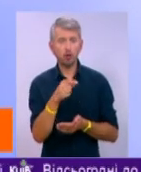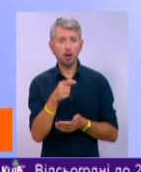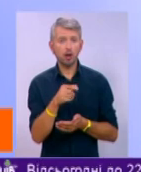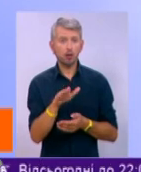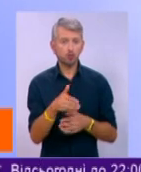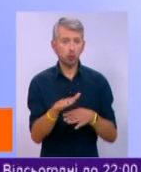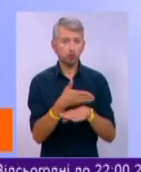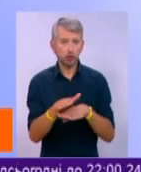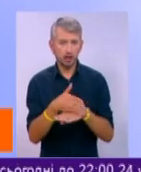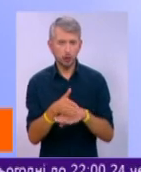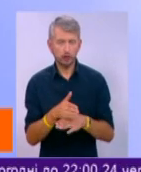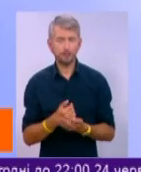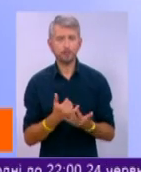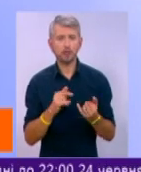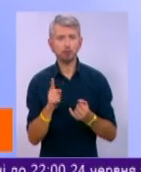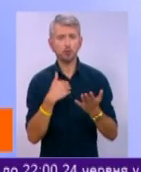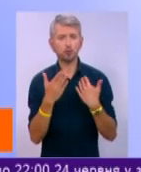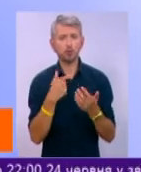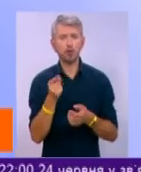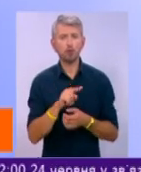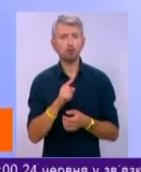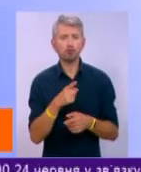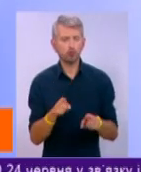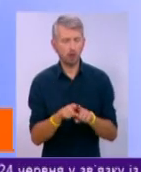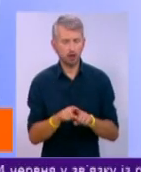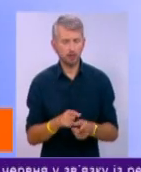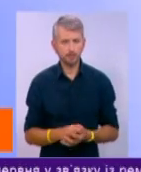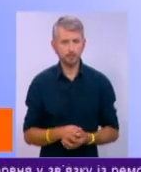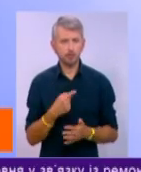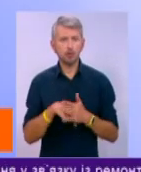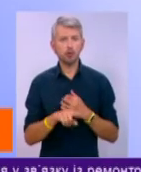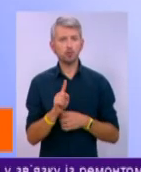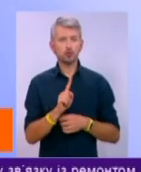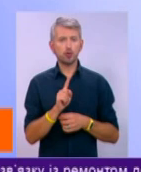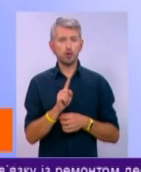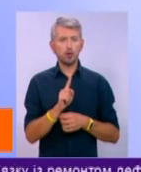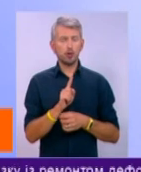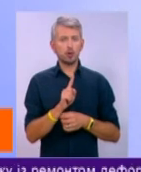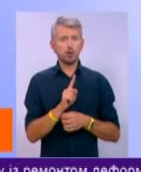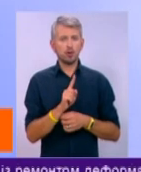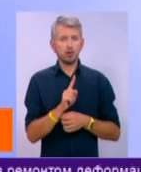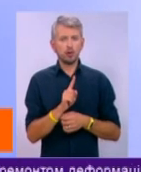розподіляється. Тепер, що стосується того, чому так? Тому що